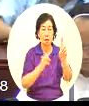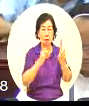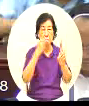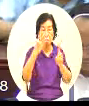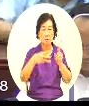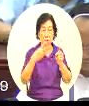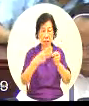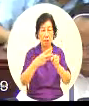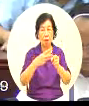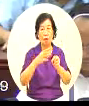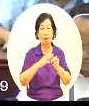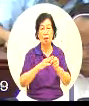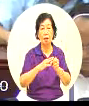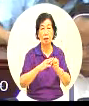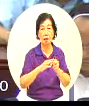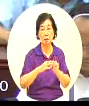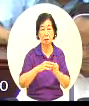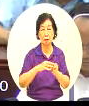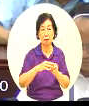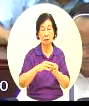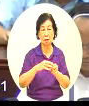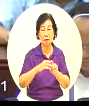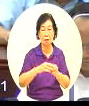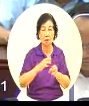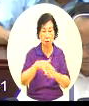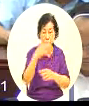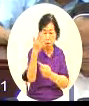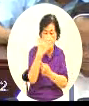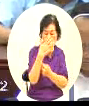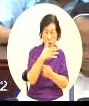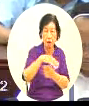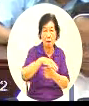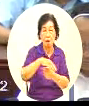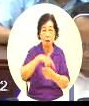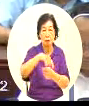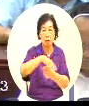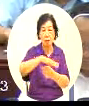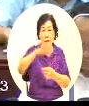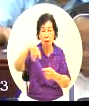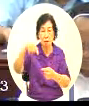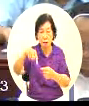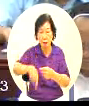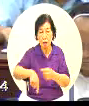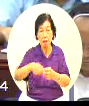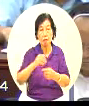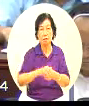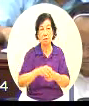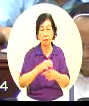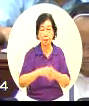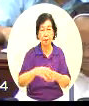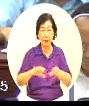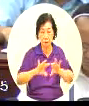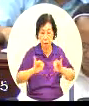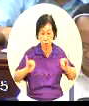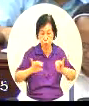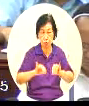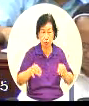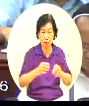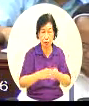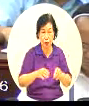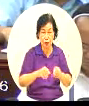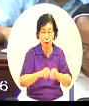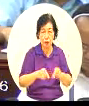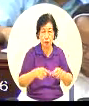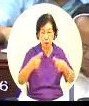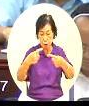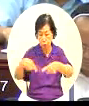103年12月25日，迄个地调所公布迄个旗山断层，导致来进步伊的无上入去区迄个土政小组来对